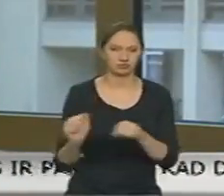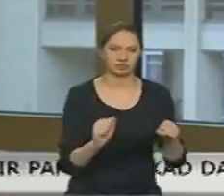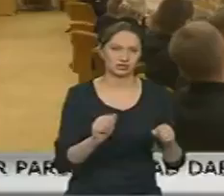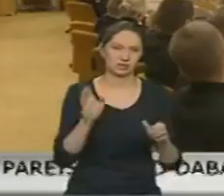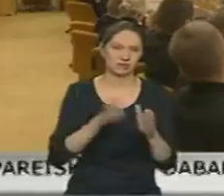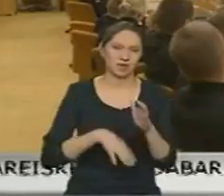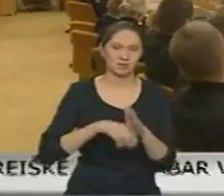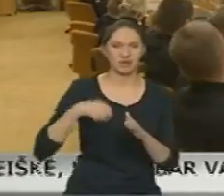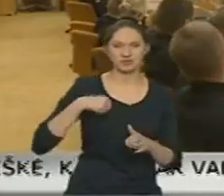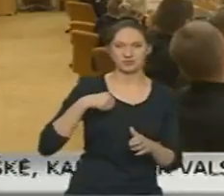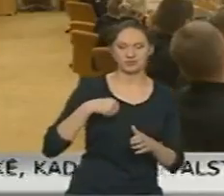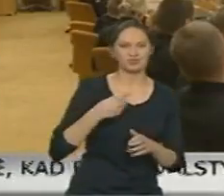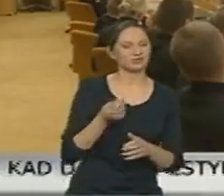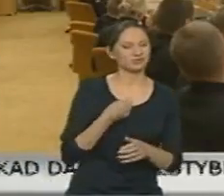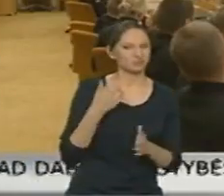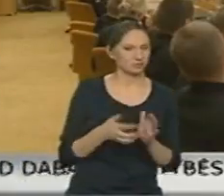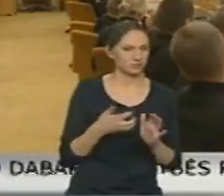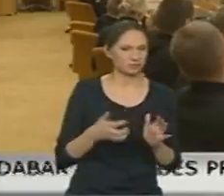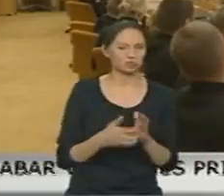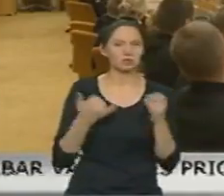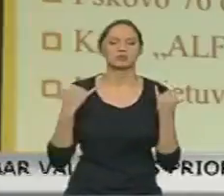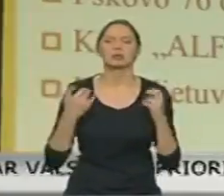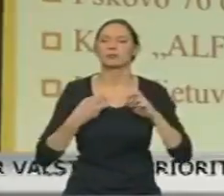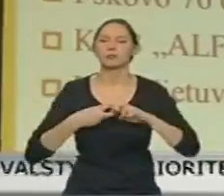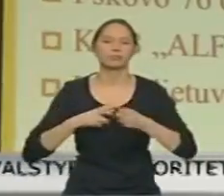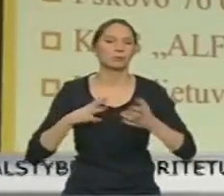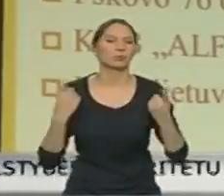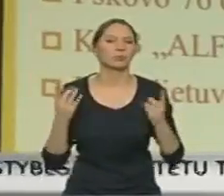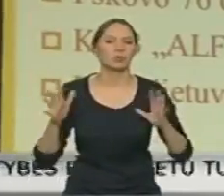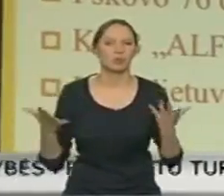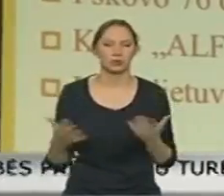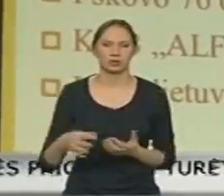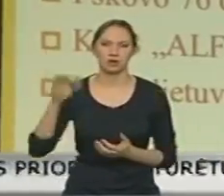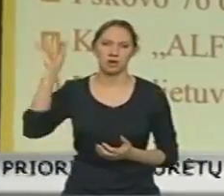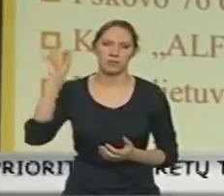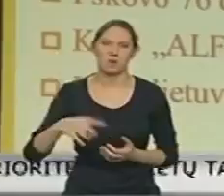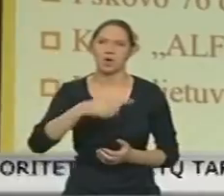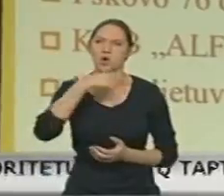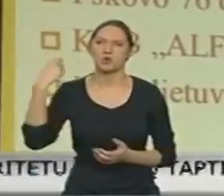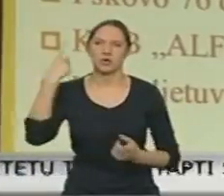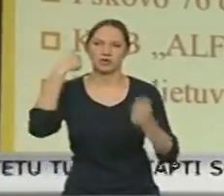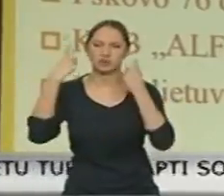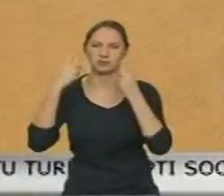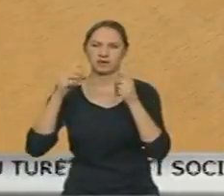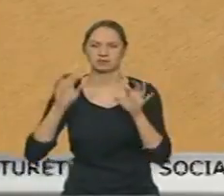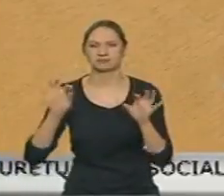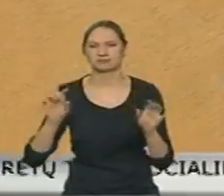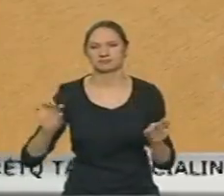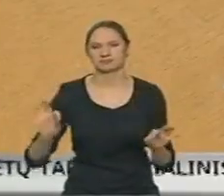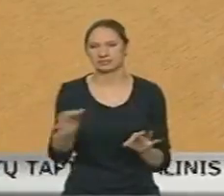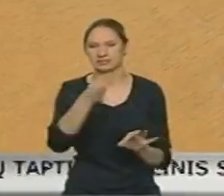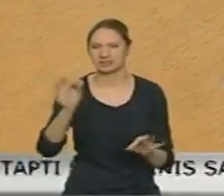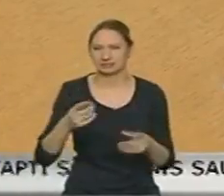tik piliečių. Kariūnai išskiria pagrindinę šių dienų problemą. Dėl nuolatinio Rusijos propagandinio informacinio karo, esą